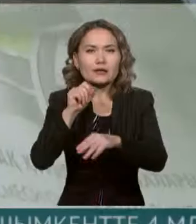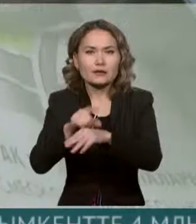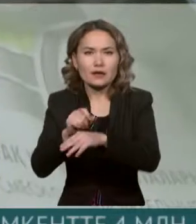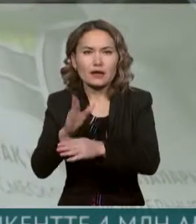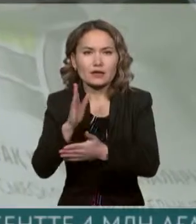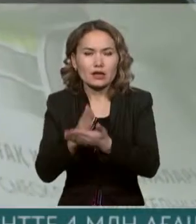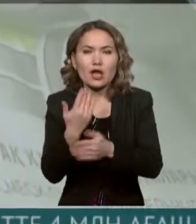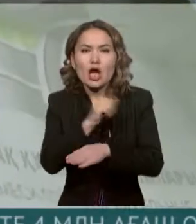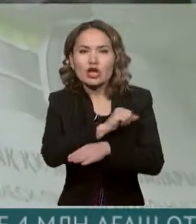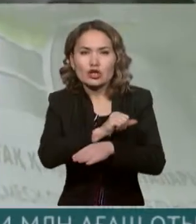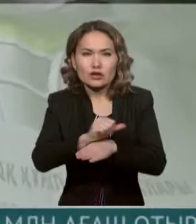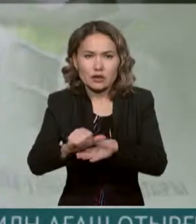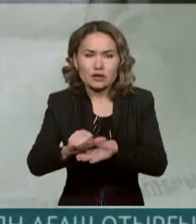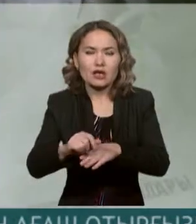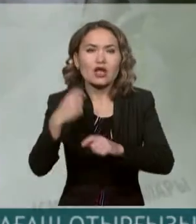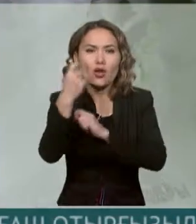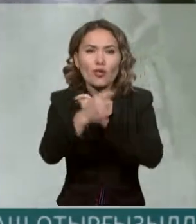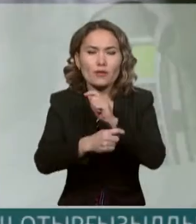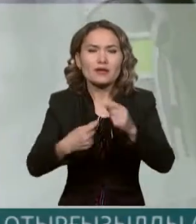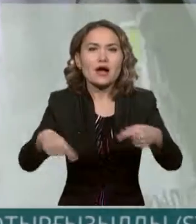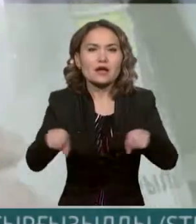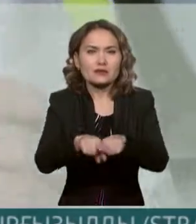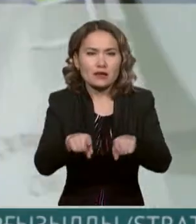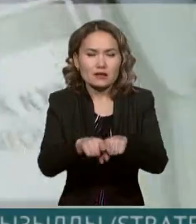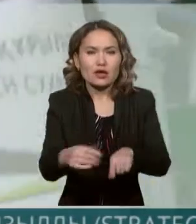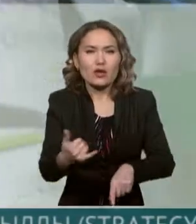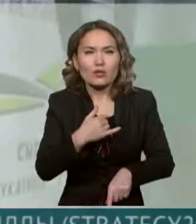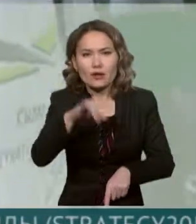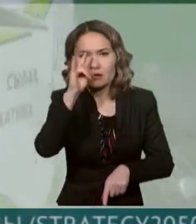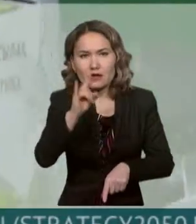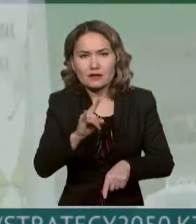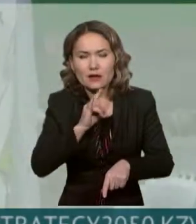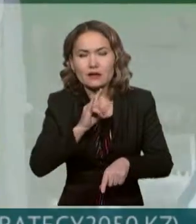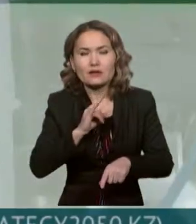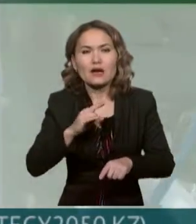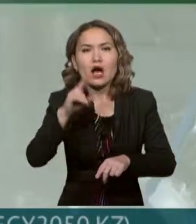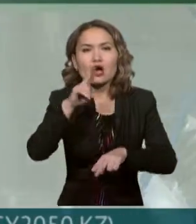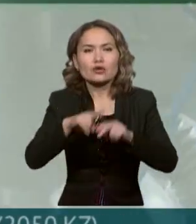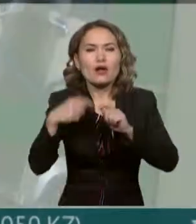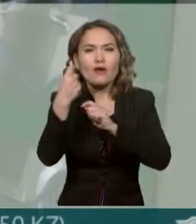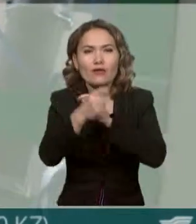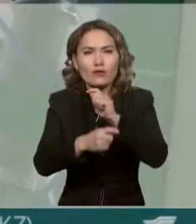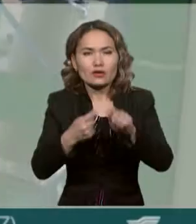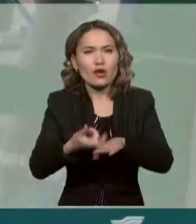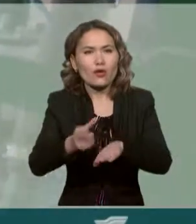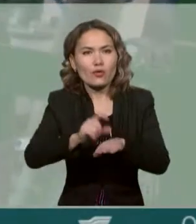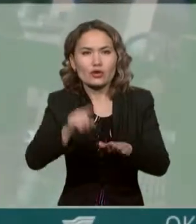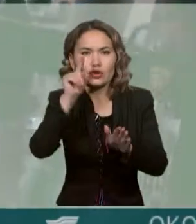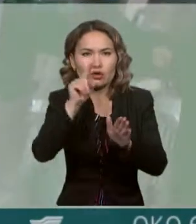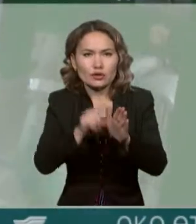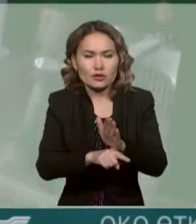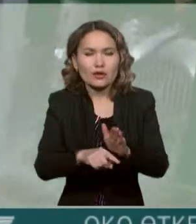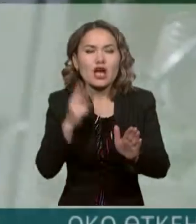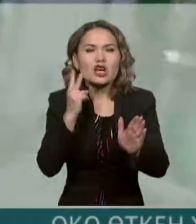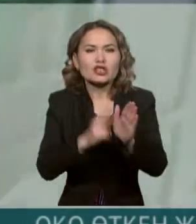сенімді. Шетелдік өнімдерге қарағанда бағасы 2 есе арзан. Себебі оның құрамдағы материалдардың 70% жергілікті жерлерде